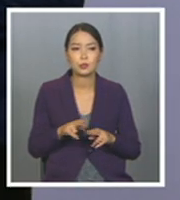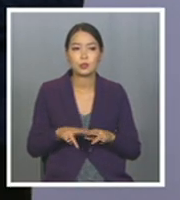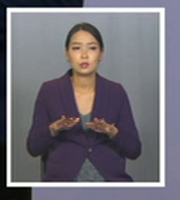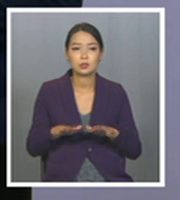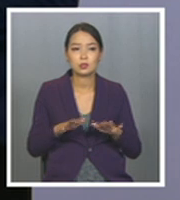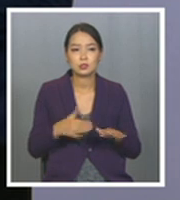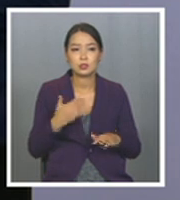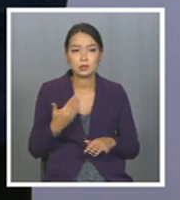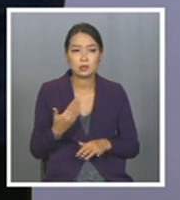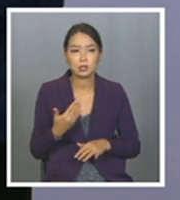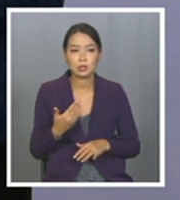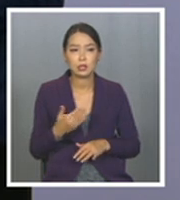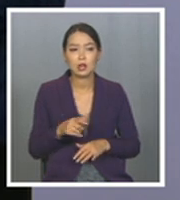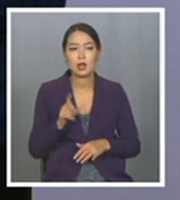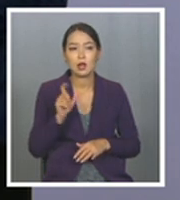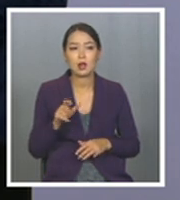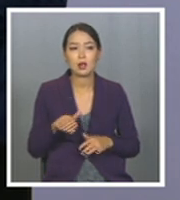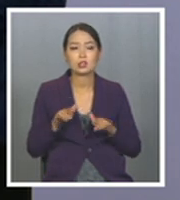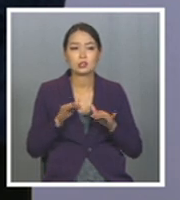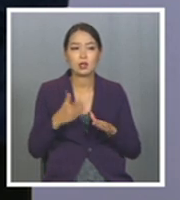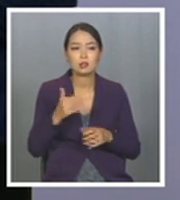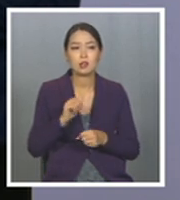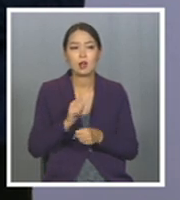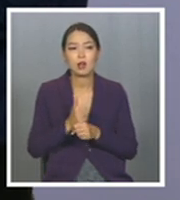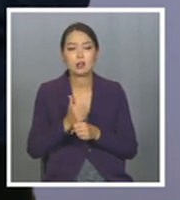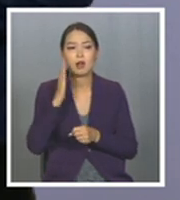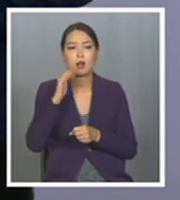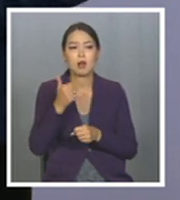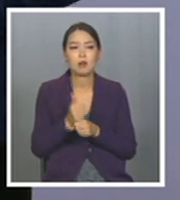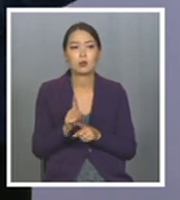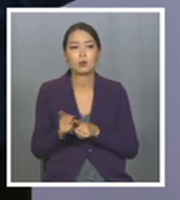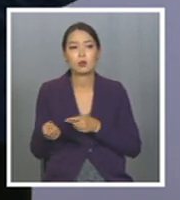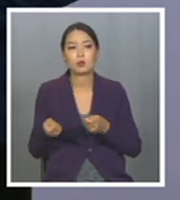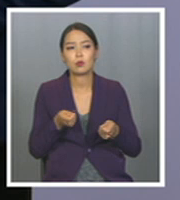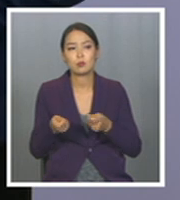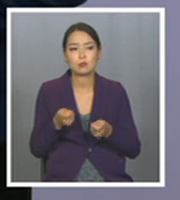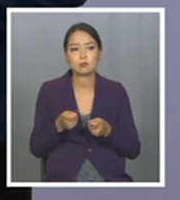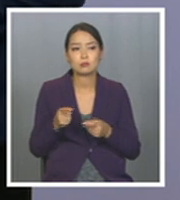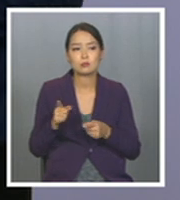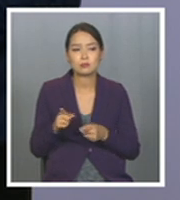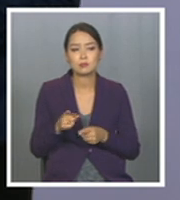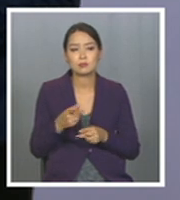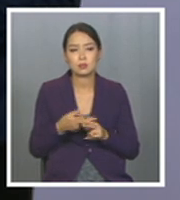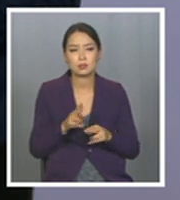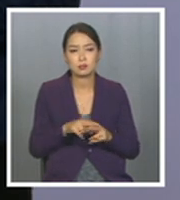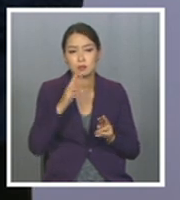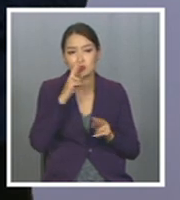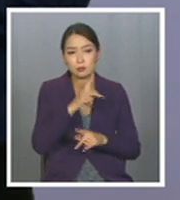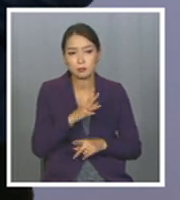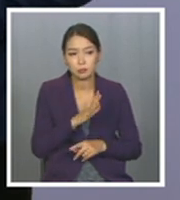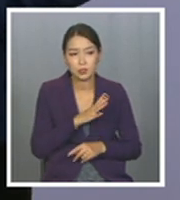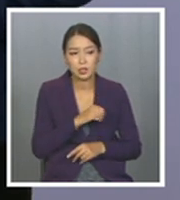неде десеңіздер, халық шаруашылығын әкімшіл әдіспен басқару түпкілікті орнықты. Және ең